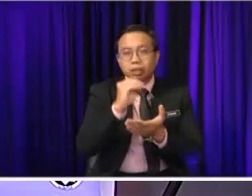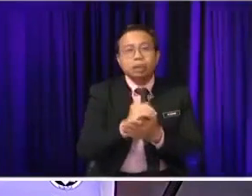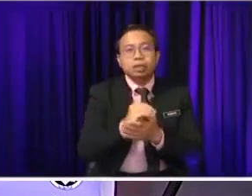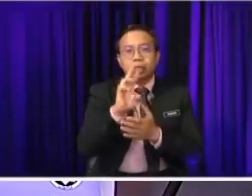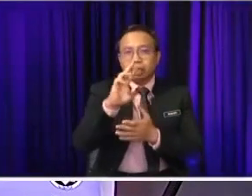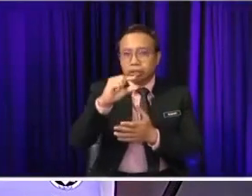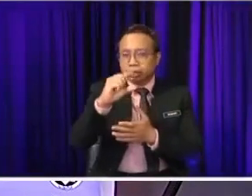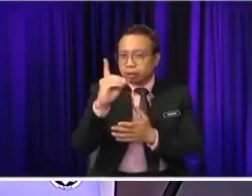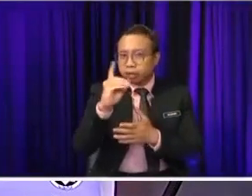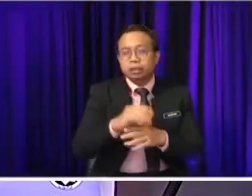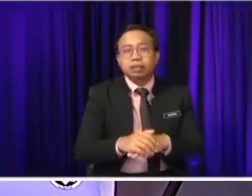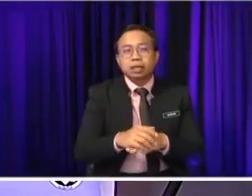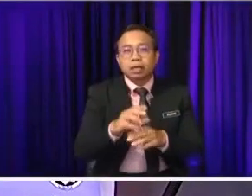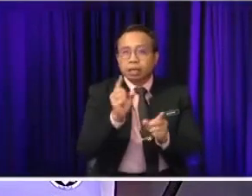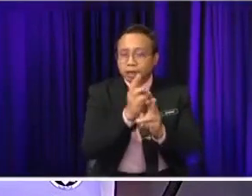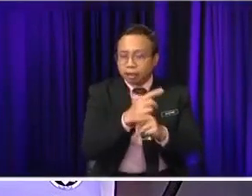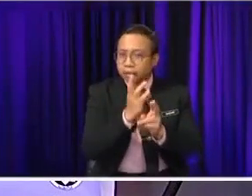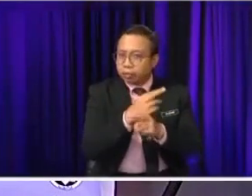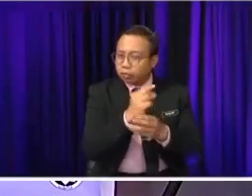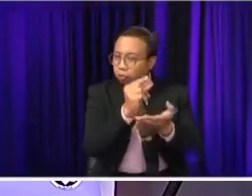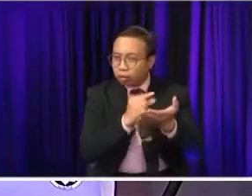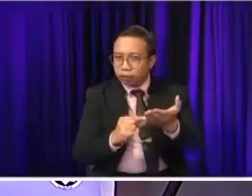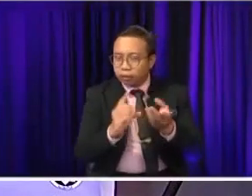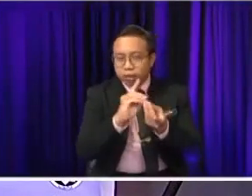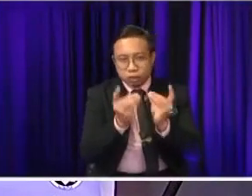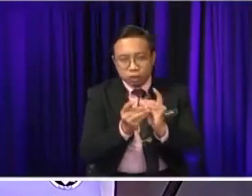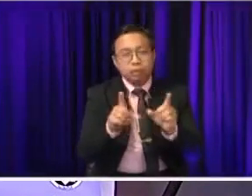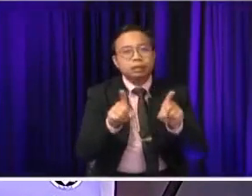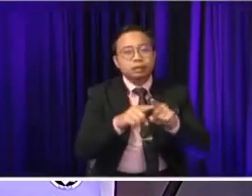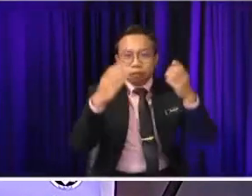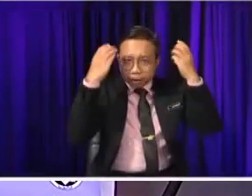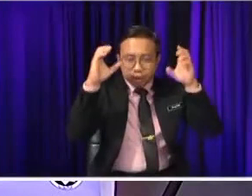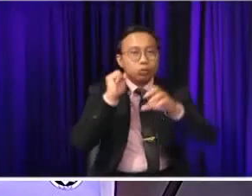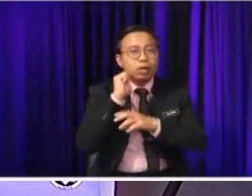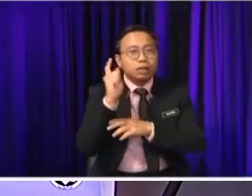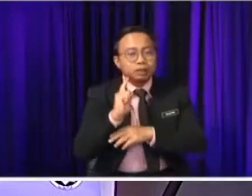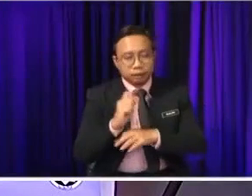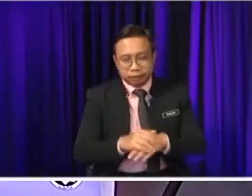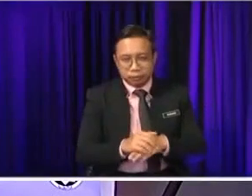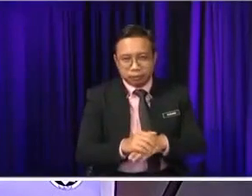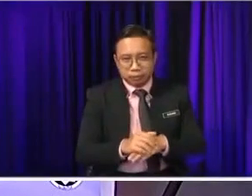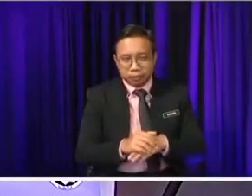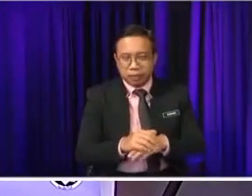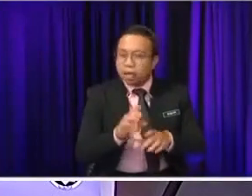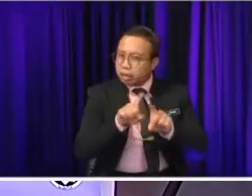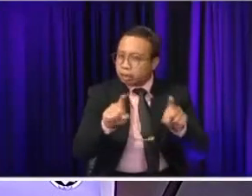ajidi hari ke bentuk grafik digital bersama dengan cegu Aji Baiklah